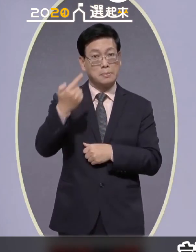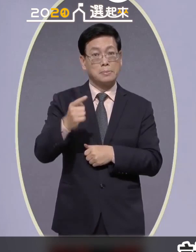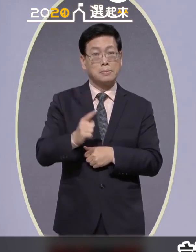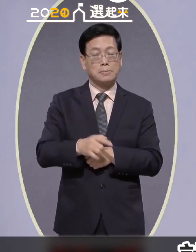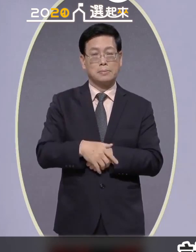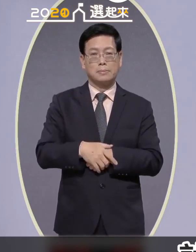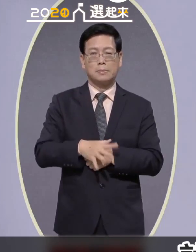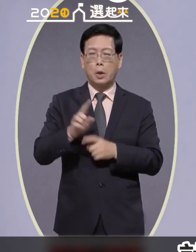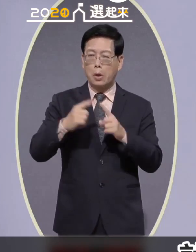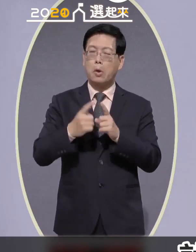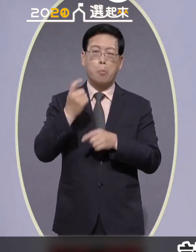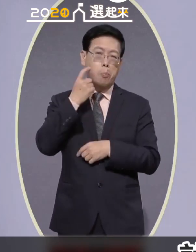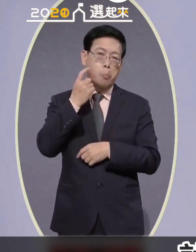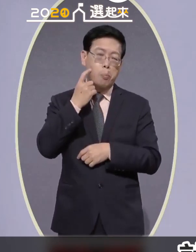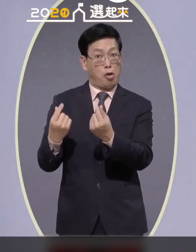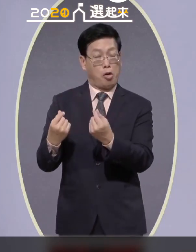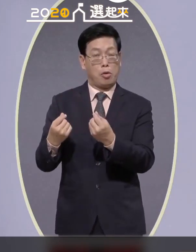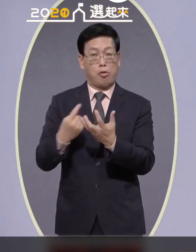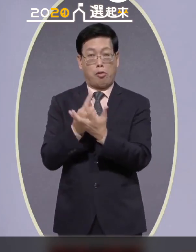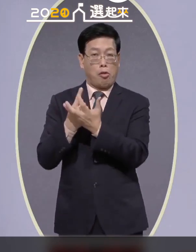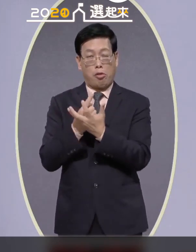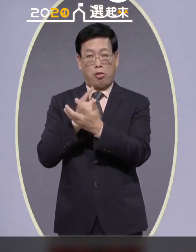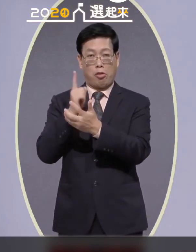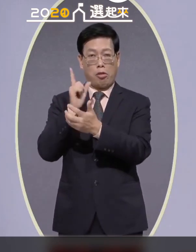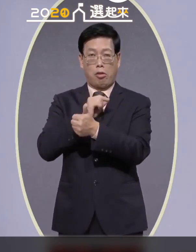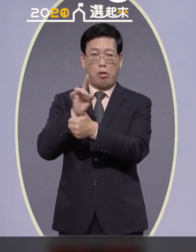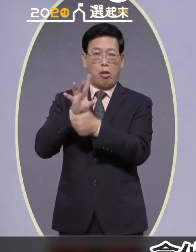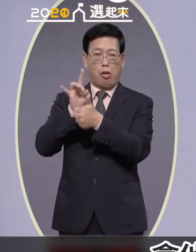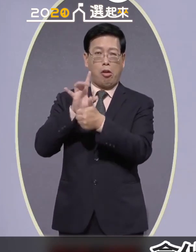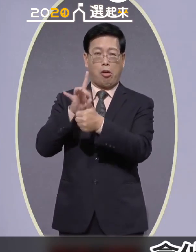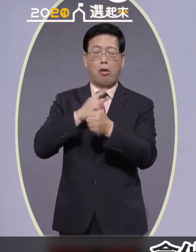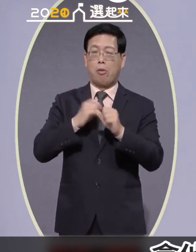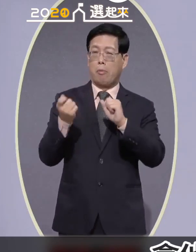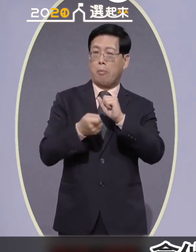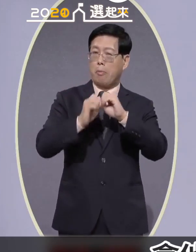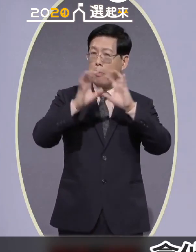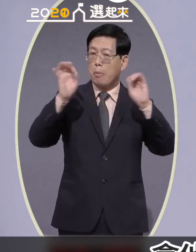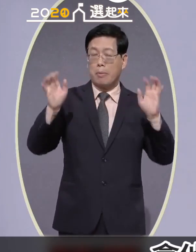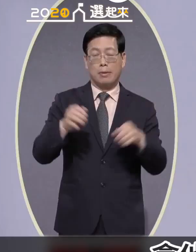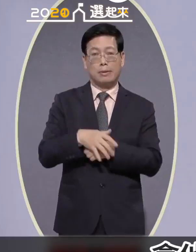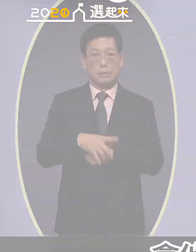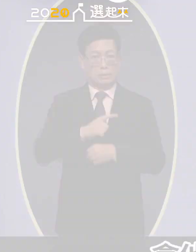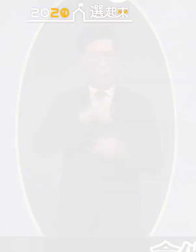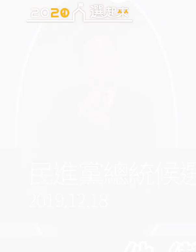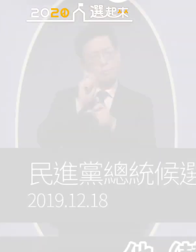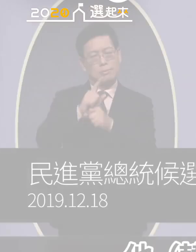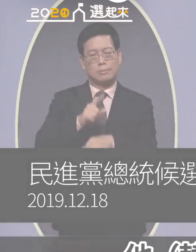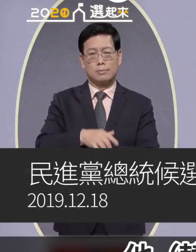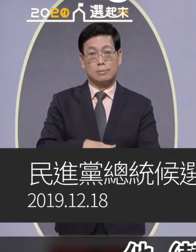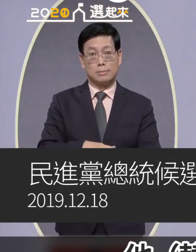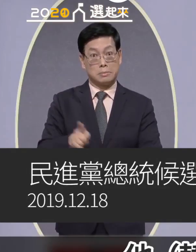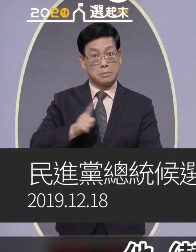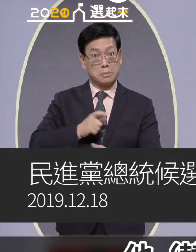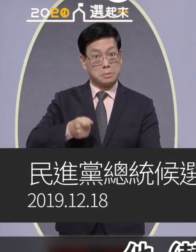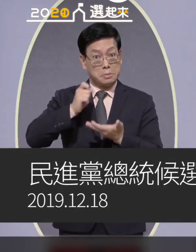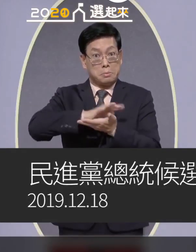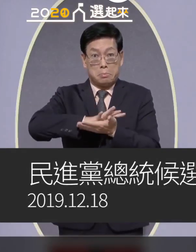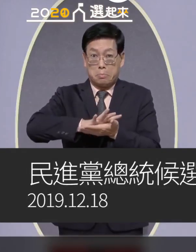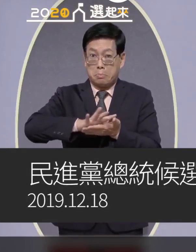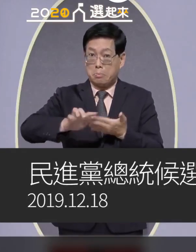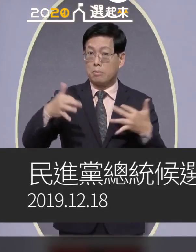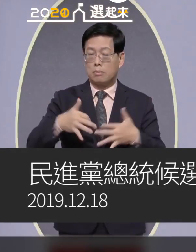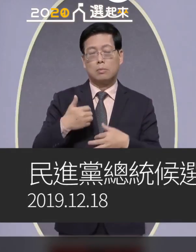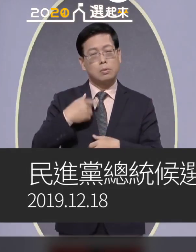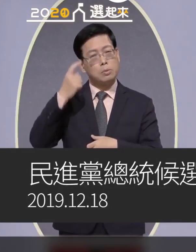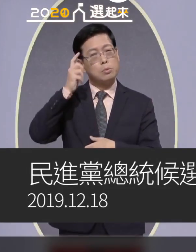么，就是有人假装是他们，一直拿着他们来消费，拿他们来当做选举的工具。他讲到清廉的问题，我